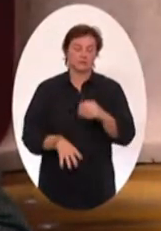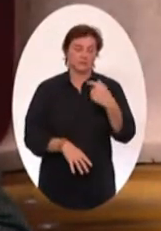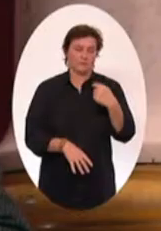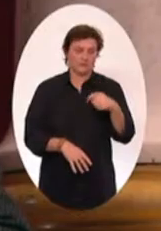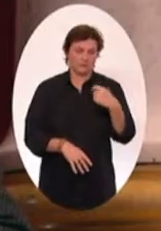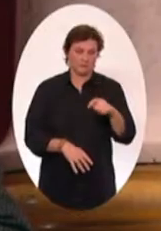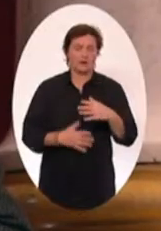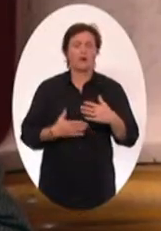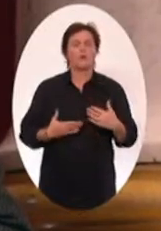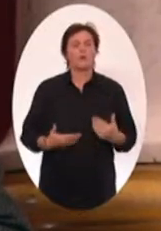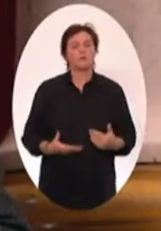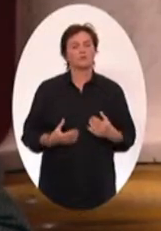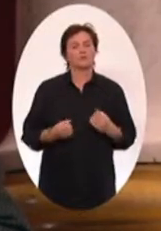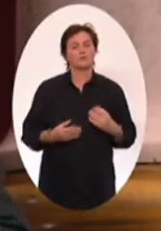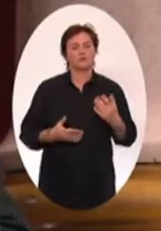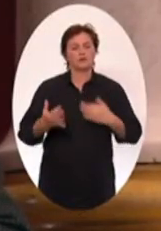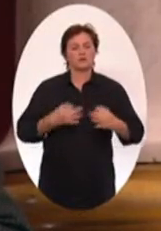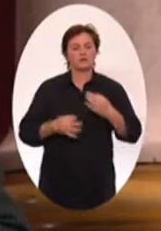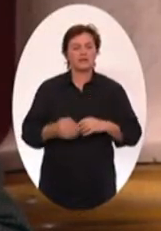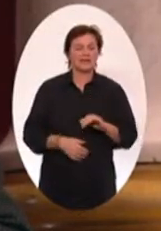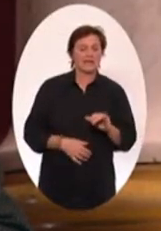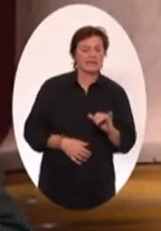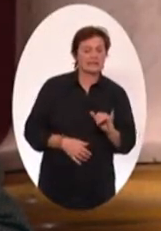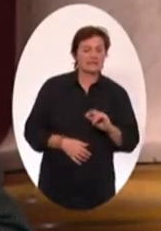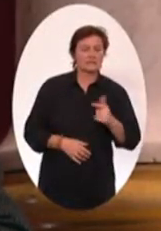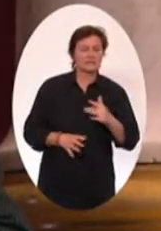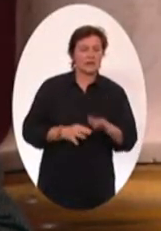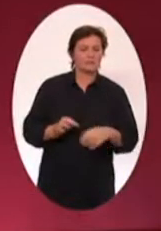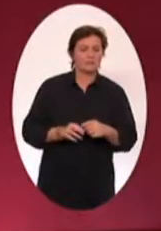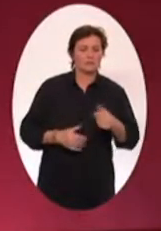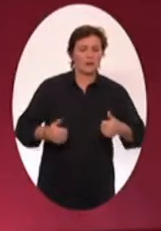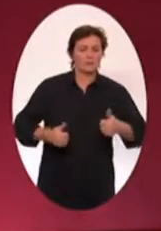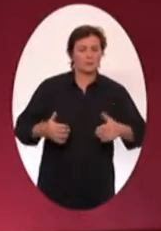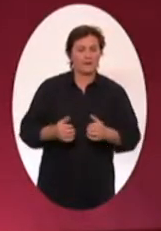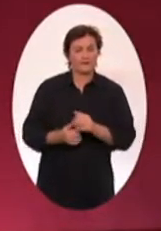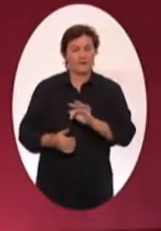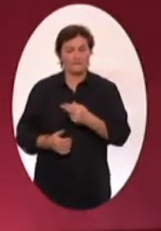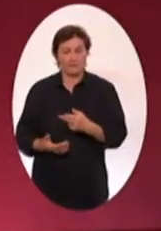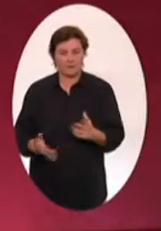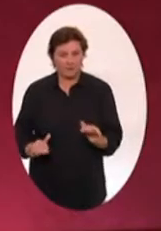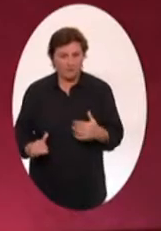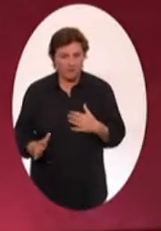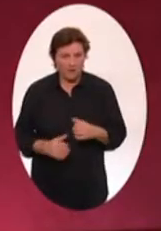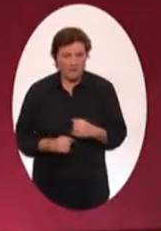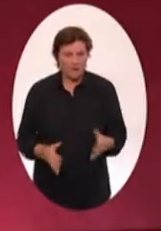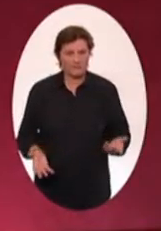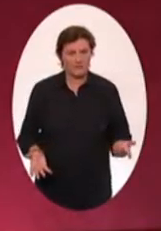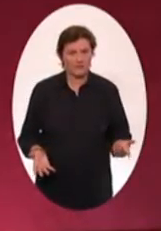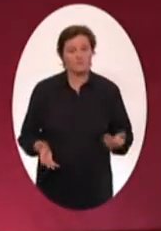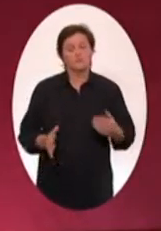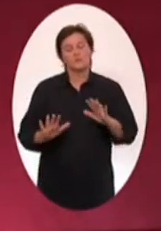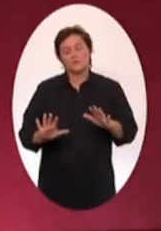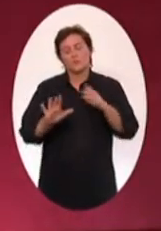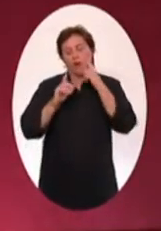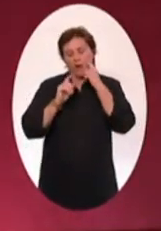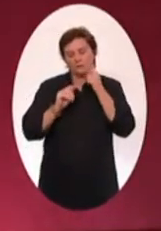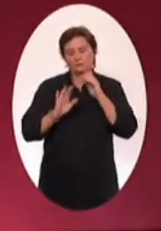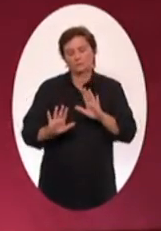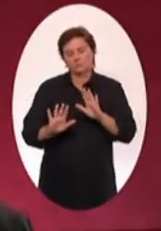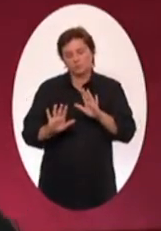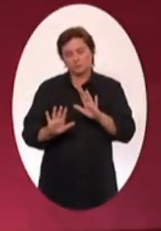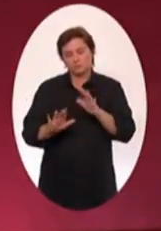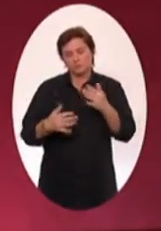entend finalement qui va être au second tour face au Front National. C'est incroyable. Oui, je crois qu'il faut être prudent, il faut arrêter de se faire